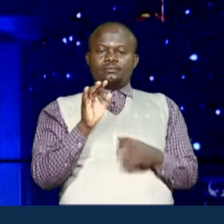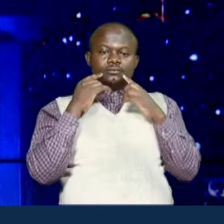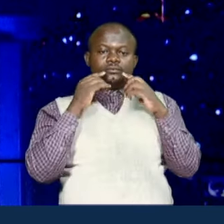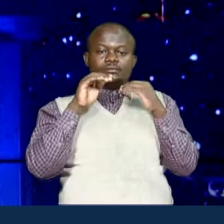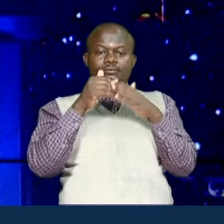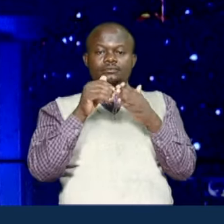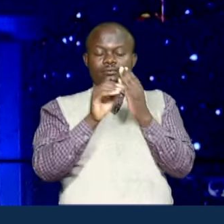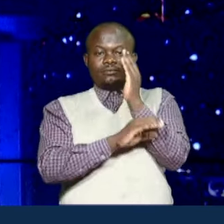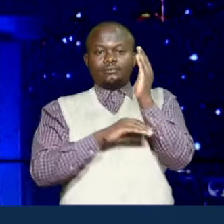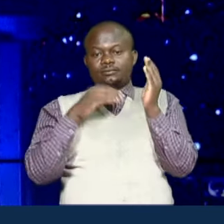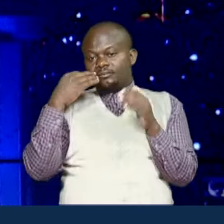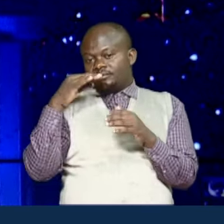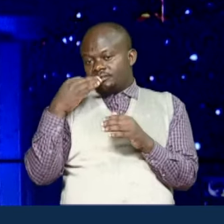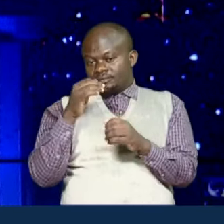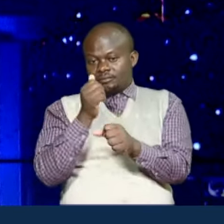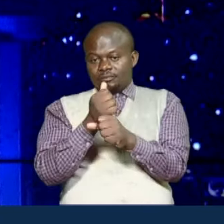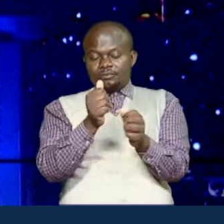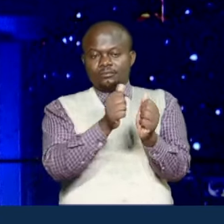francophonie ishyira imbere